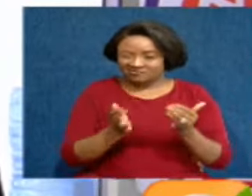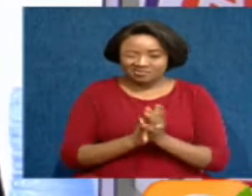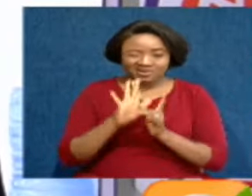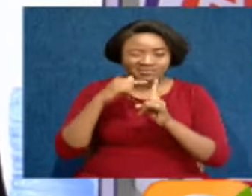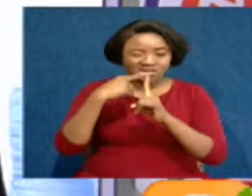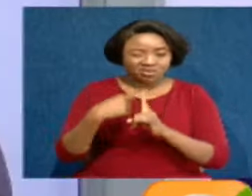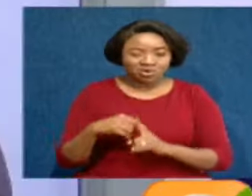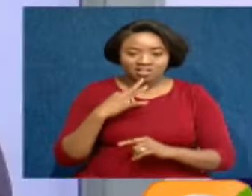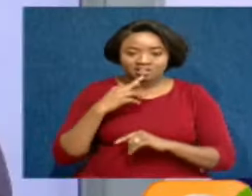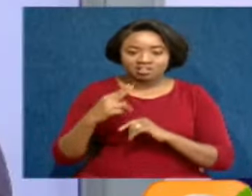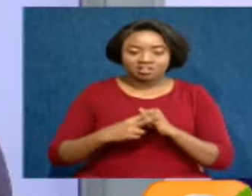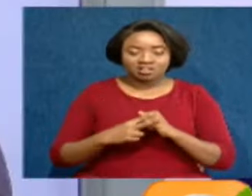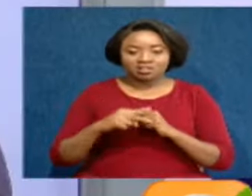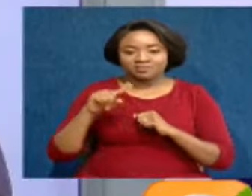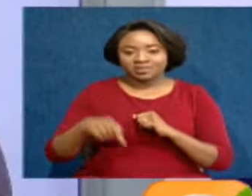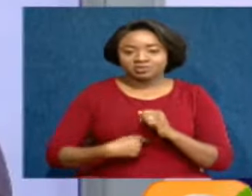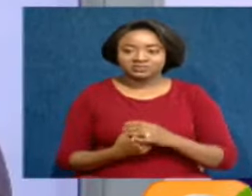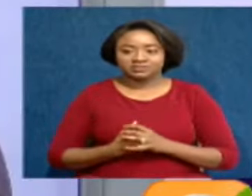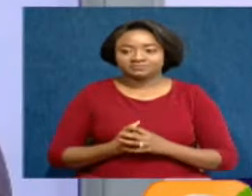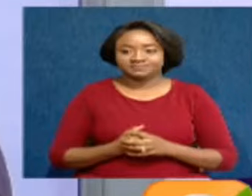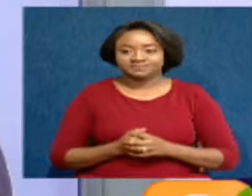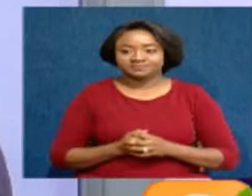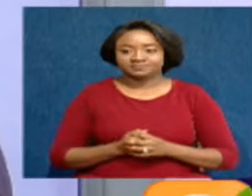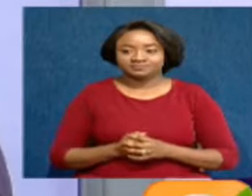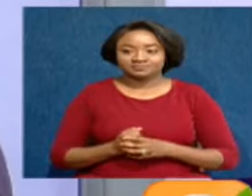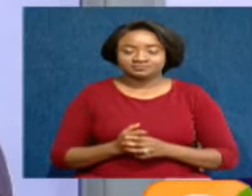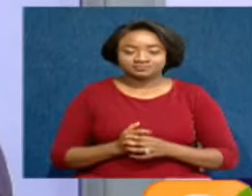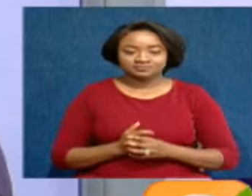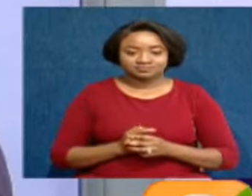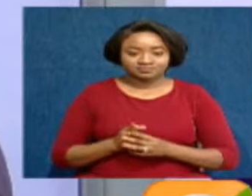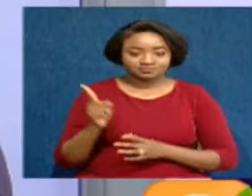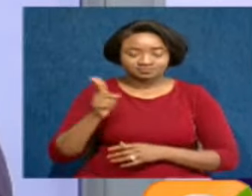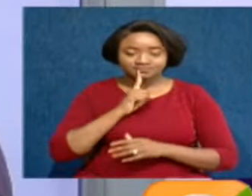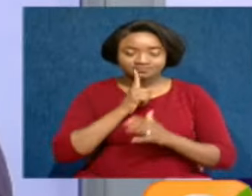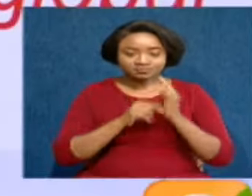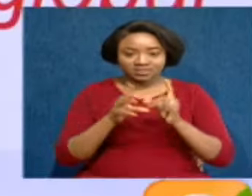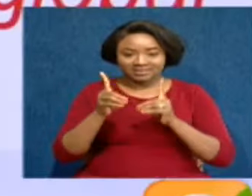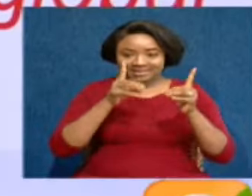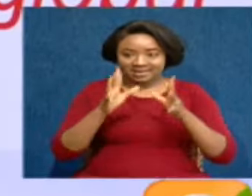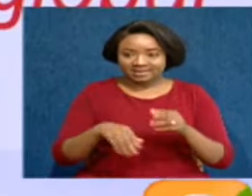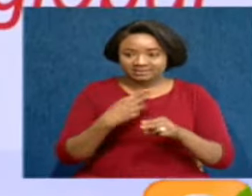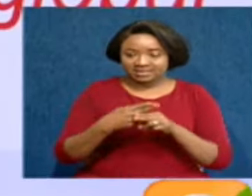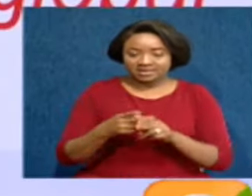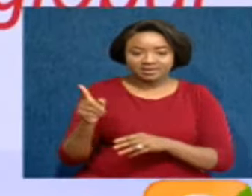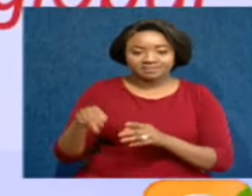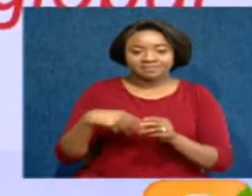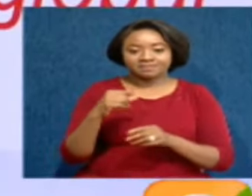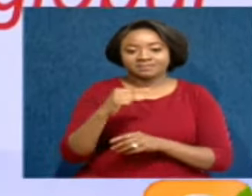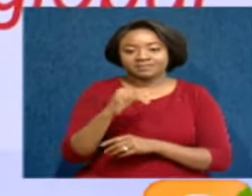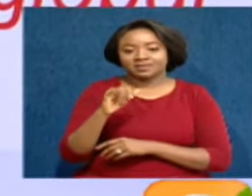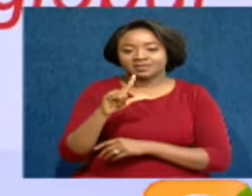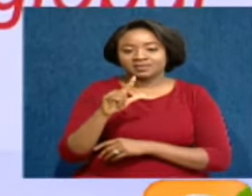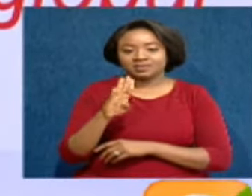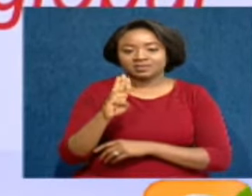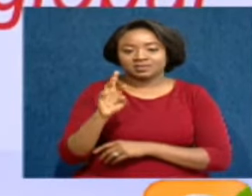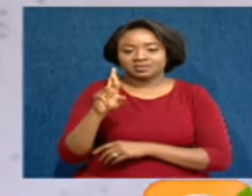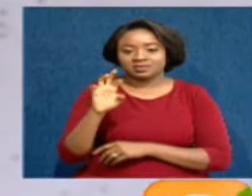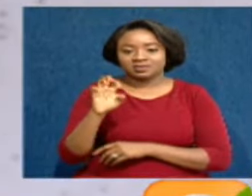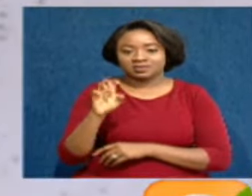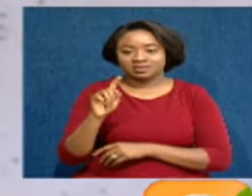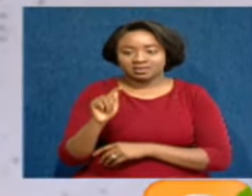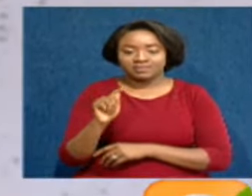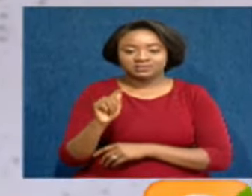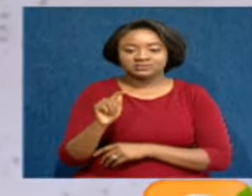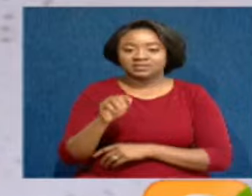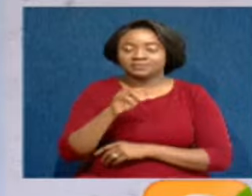of 700,000. Waathiriwa wanadai kwamba mkurugenzi wa kampuni hiyo ambaye anatambulika kwa jina Gilbert Songok